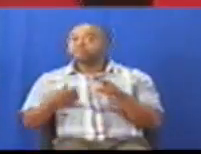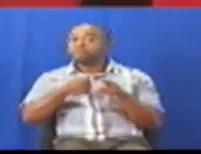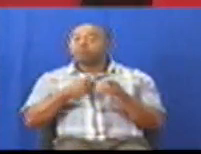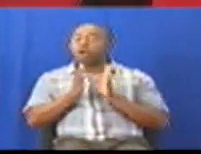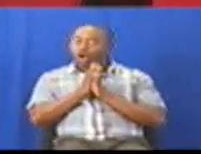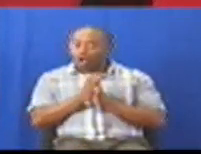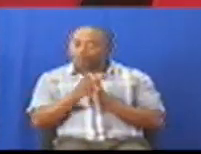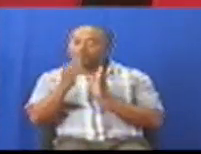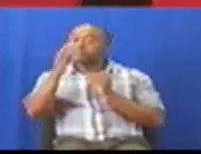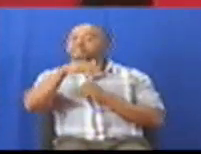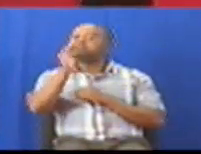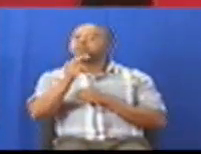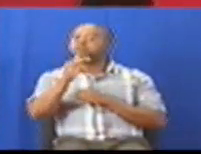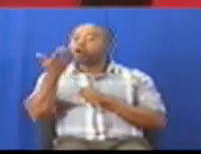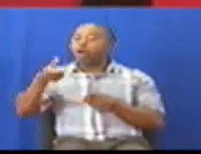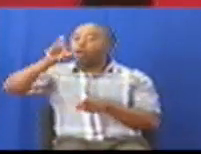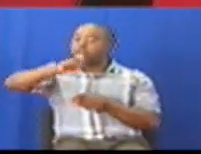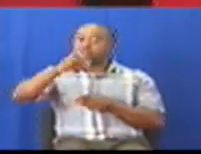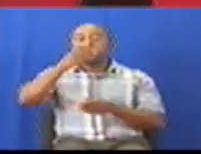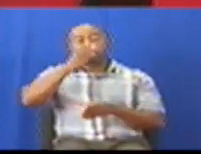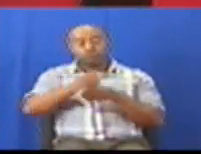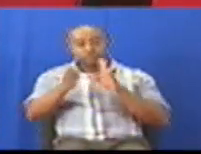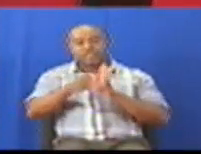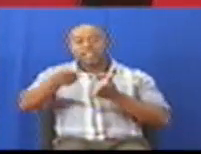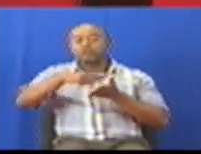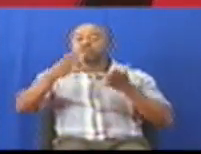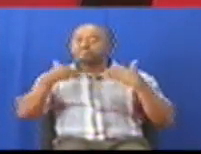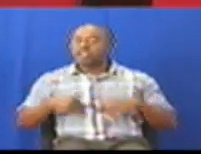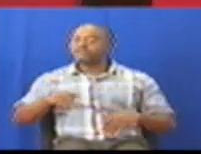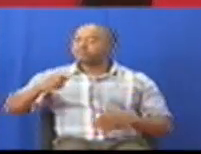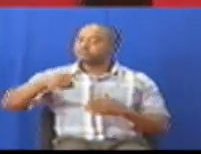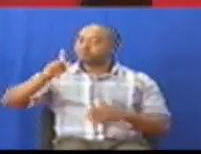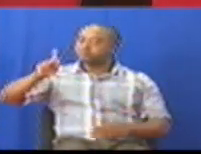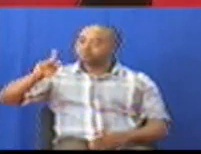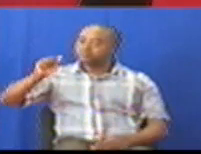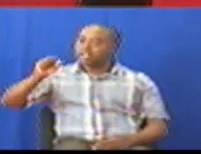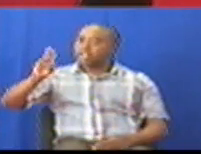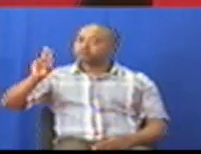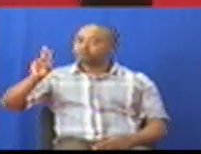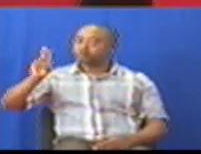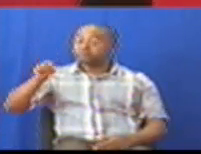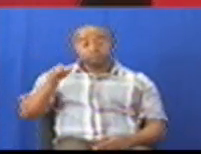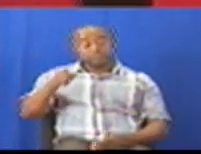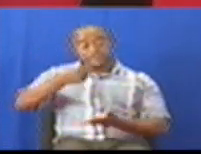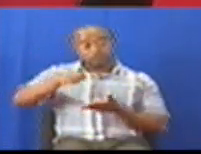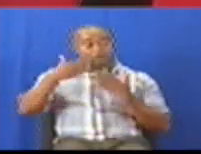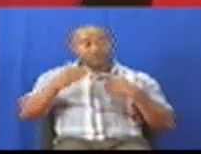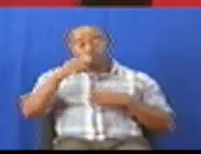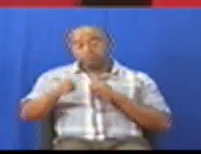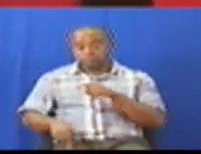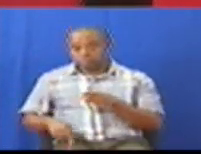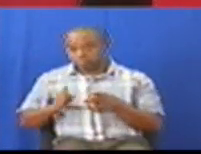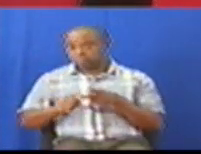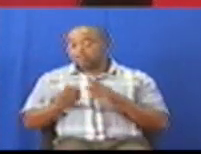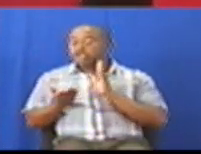Naomba fedha zaidi katika ujenzi wa kituo cha afya cha Kasu ambacho tumekuwa tukisema kwa wakati. Naomba fedha zaidi katika kituo